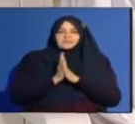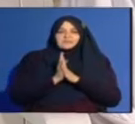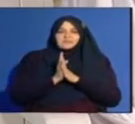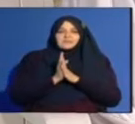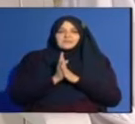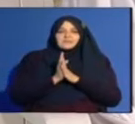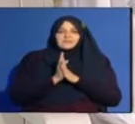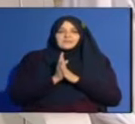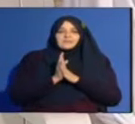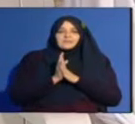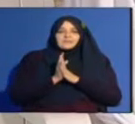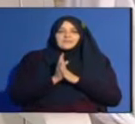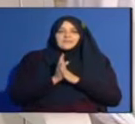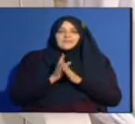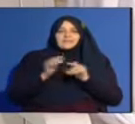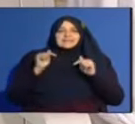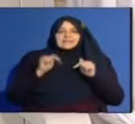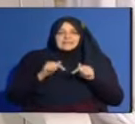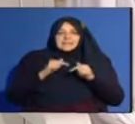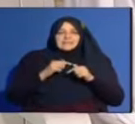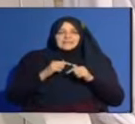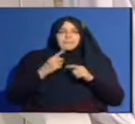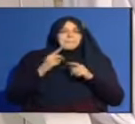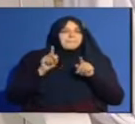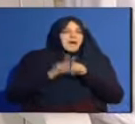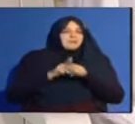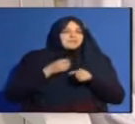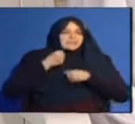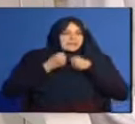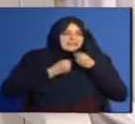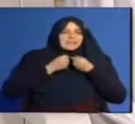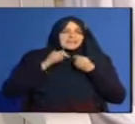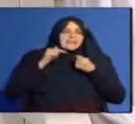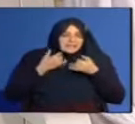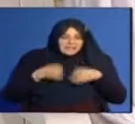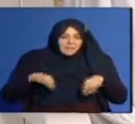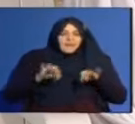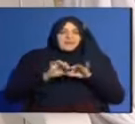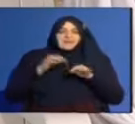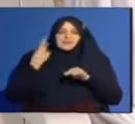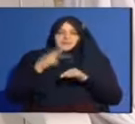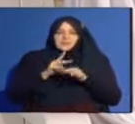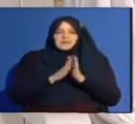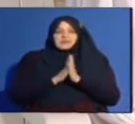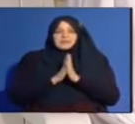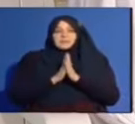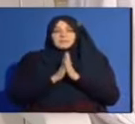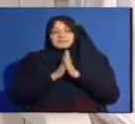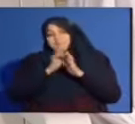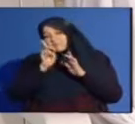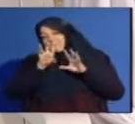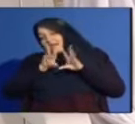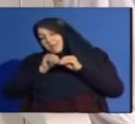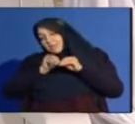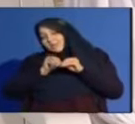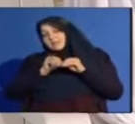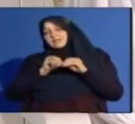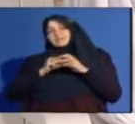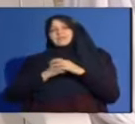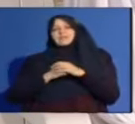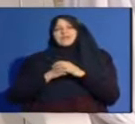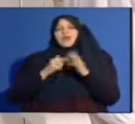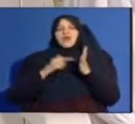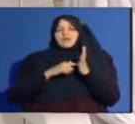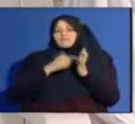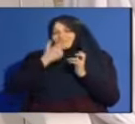الوطن يكون خفيفا، لأن الإنسان يعيش في وطنه ولكن مع أهله الدمعة